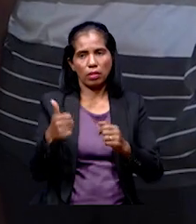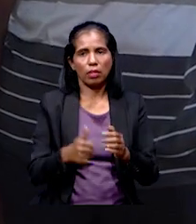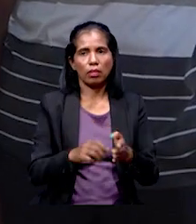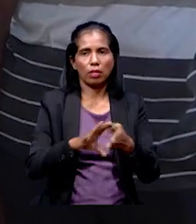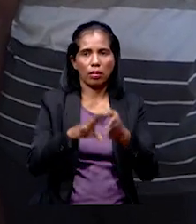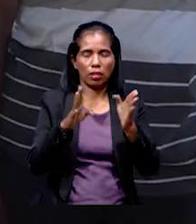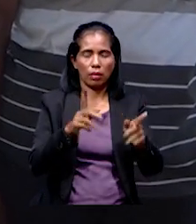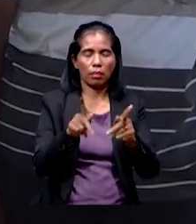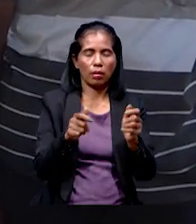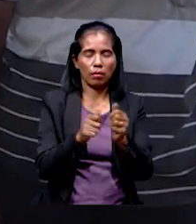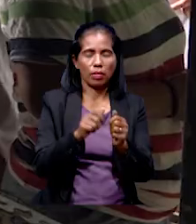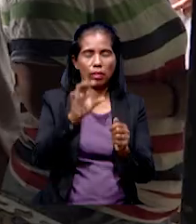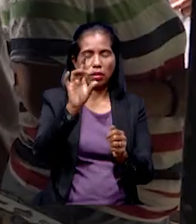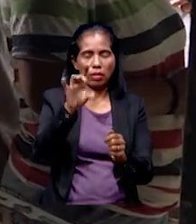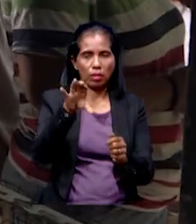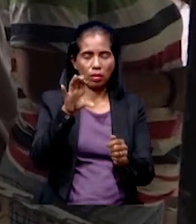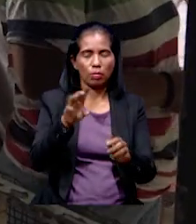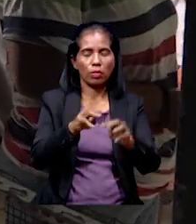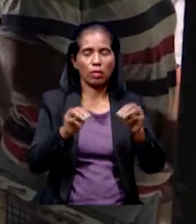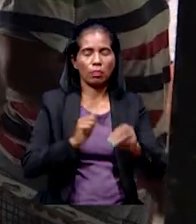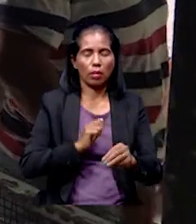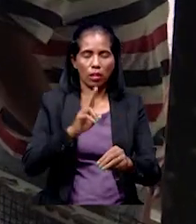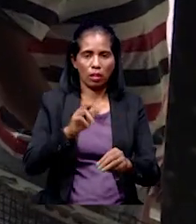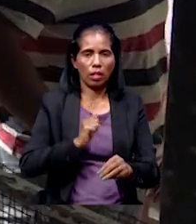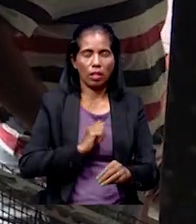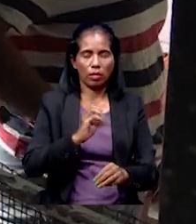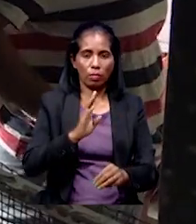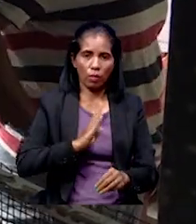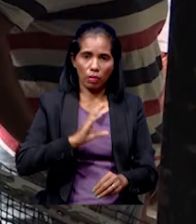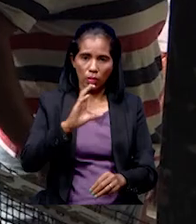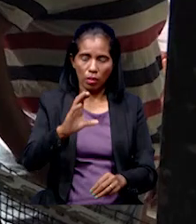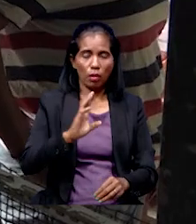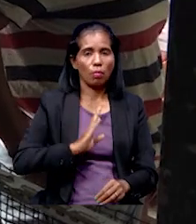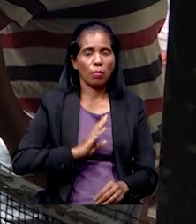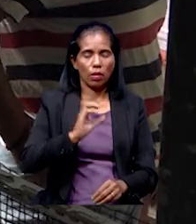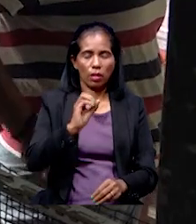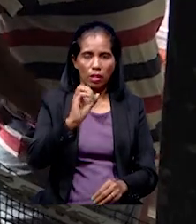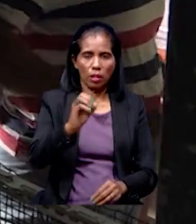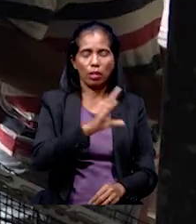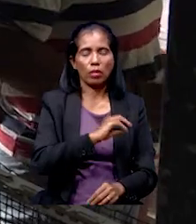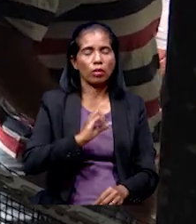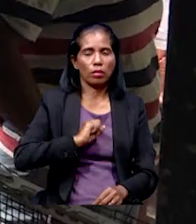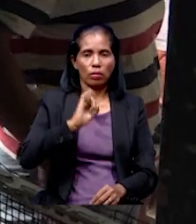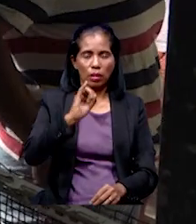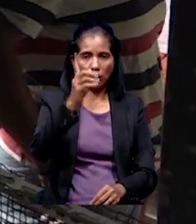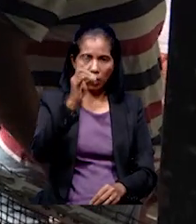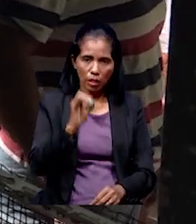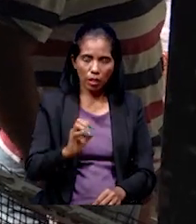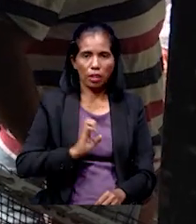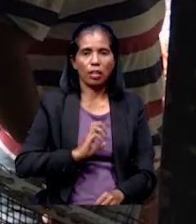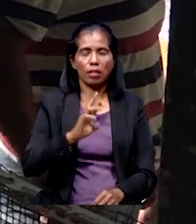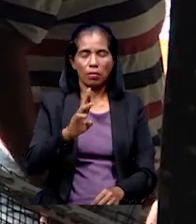walu resing ne mai husi munisipio Aileu, Ainaru, Baucau, Bubonaru, Kovalima, Dili,